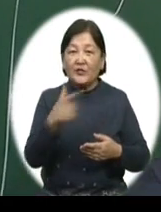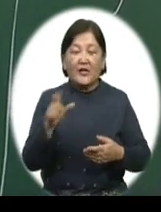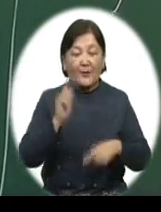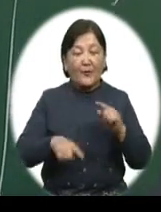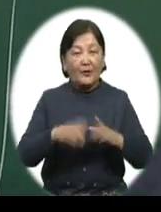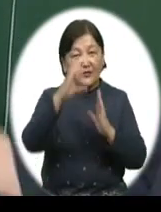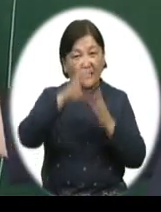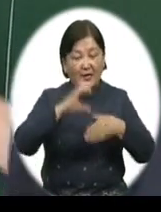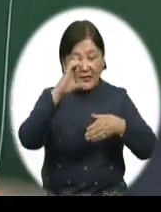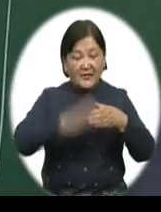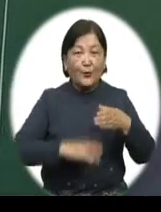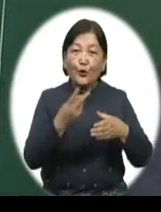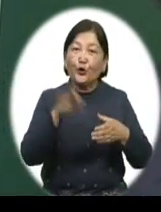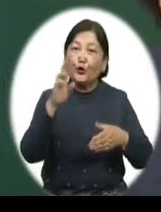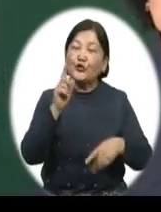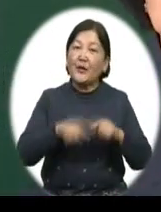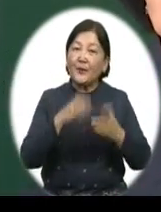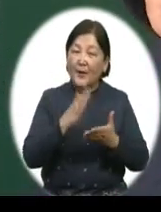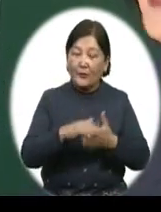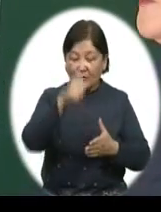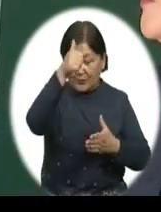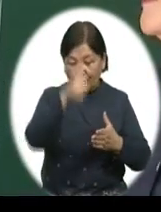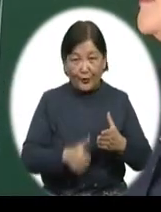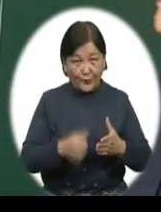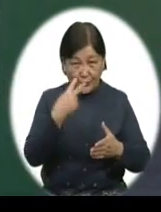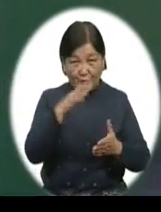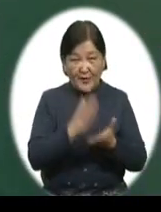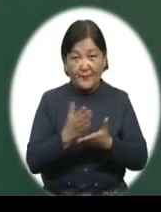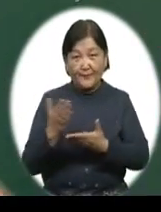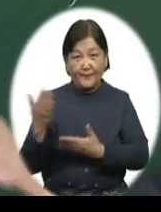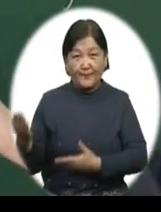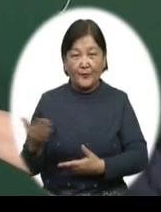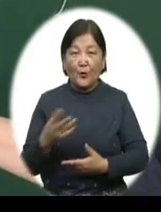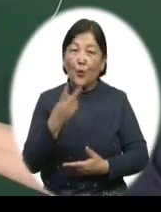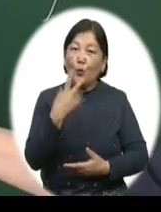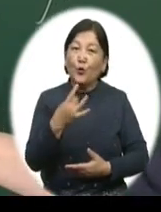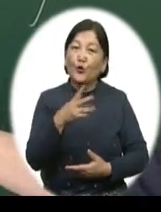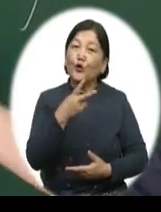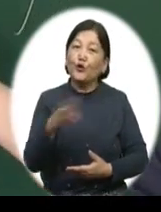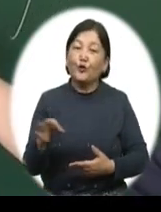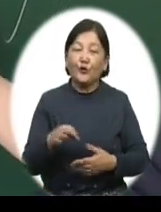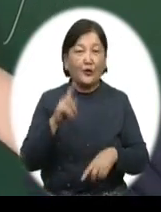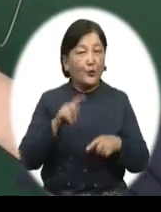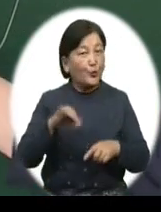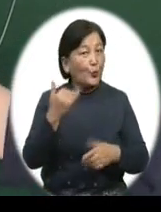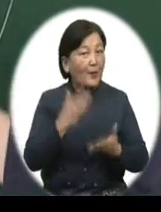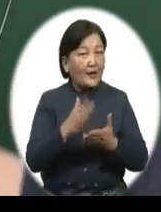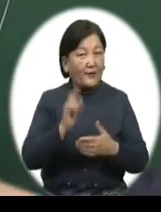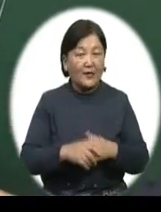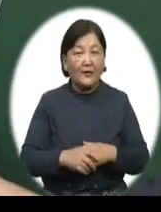санхүүгийн нөөц гэсэн ийм одоо тодорхой үр дүнгуудыг үзүүлдэг. За тэгвэл үр нөлөө нь юу юм бэ гэхээр